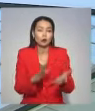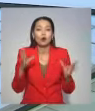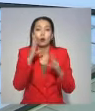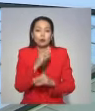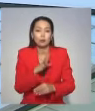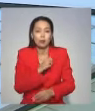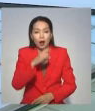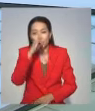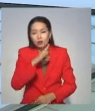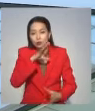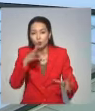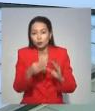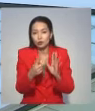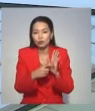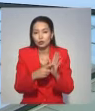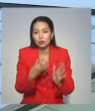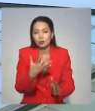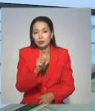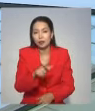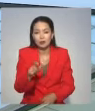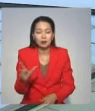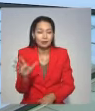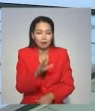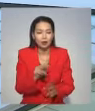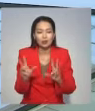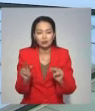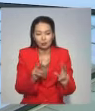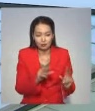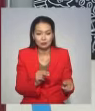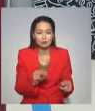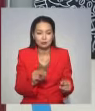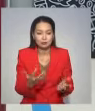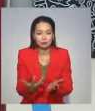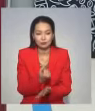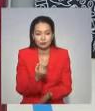үлгерген, ал Қазақстан бойынша 745 адамның бағы жанды.